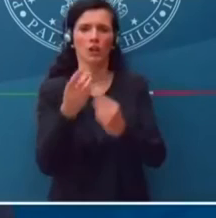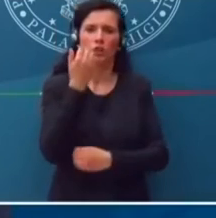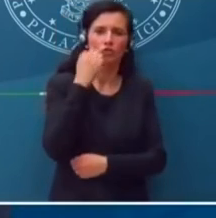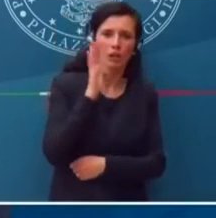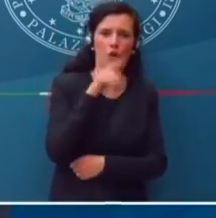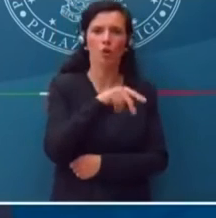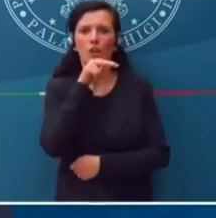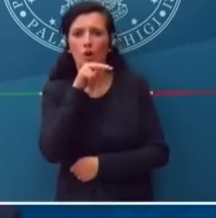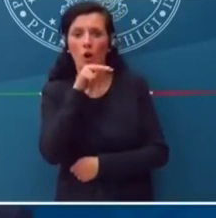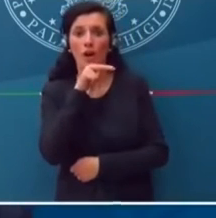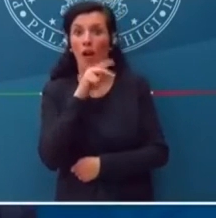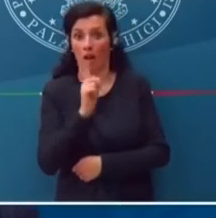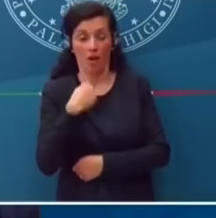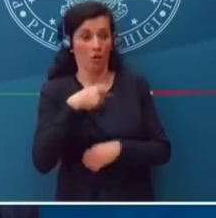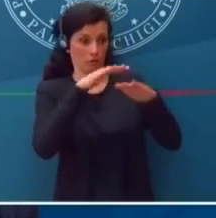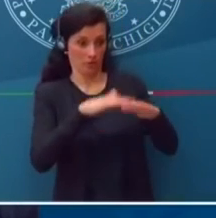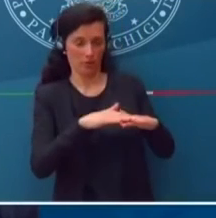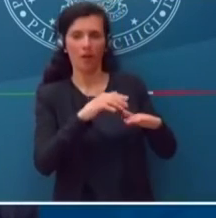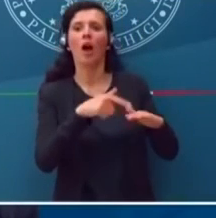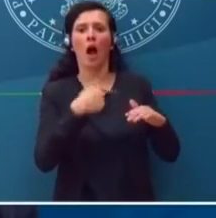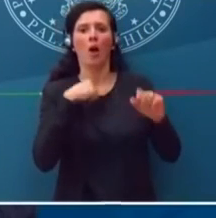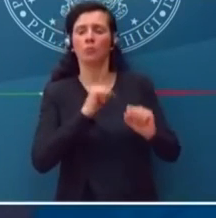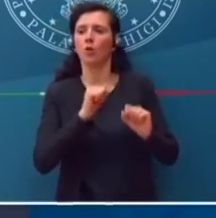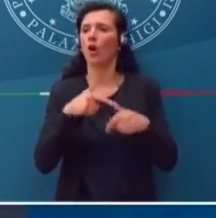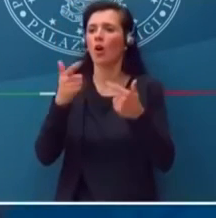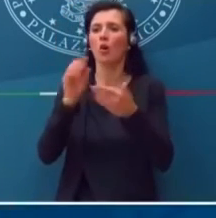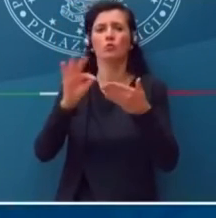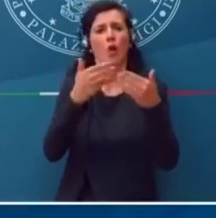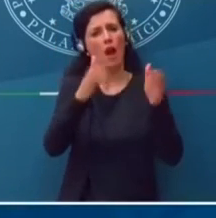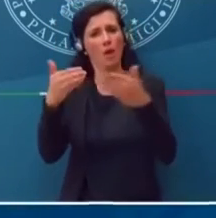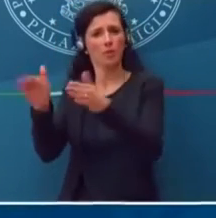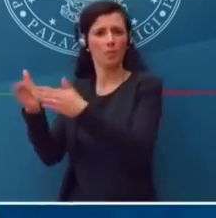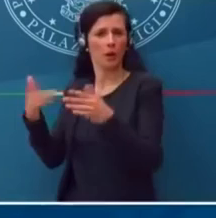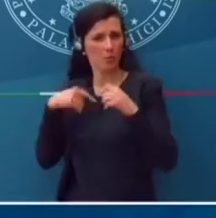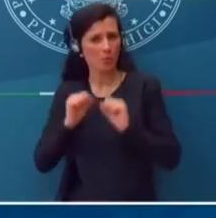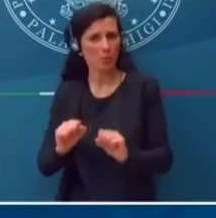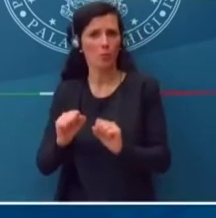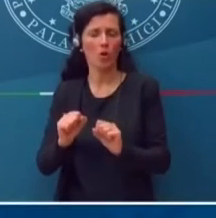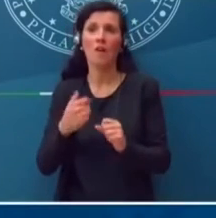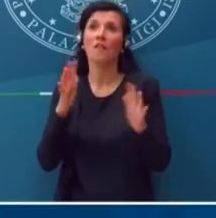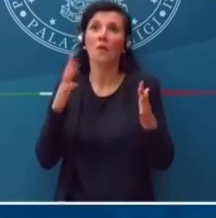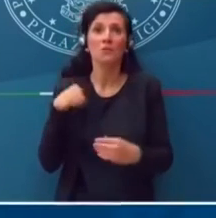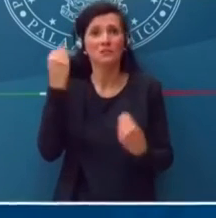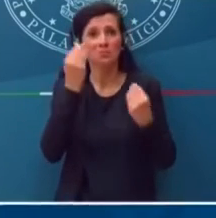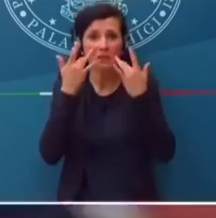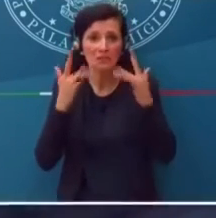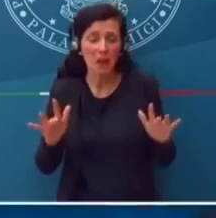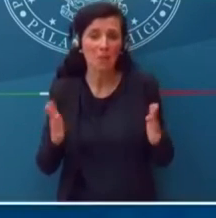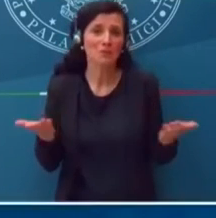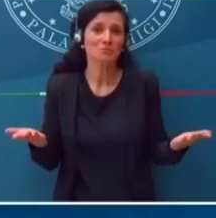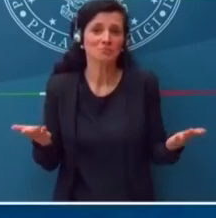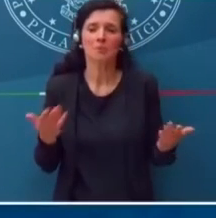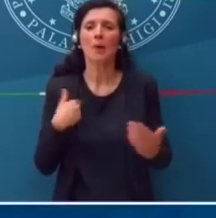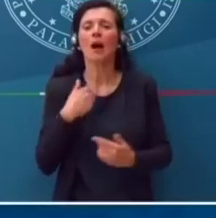riparo questa categoria, possiamo riaprire le scuole. E forse la faccio troppo semplice. Comunque non vorrei